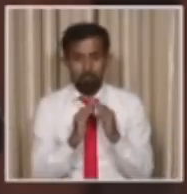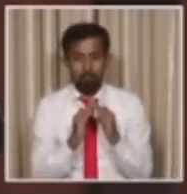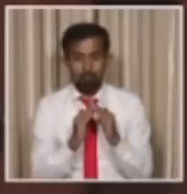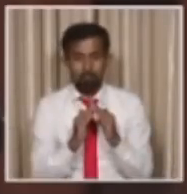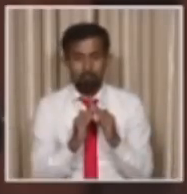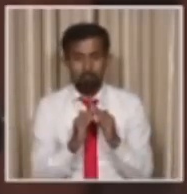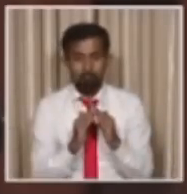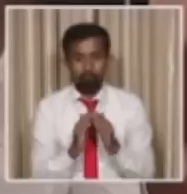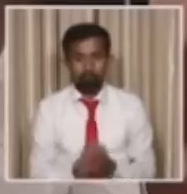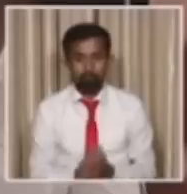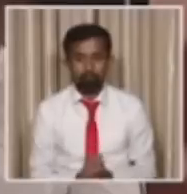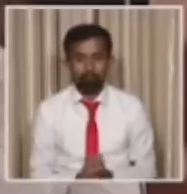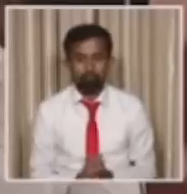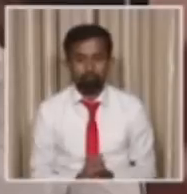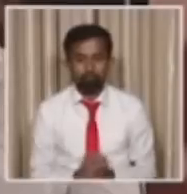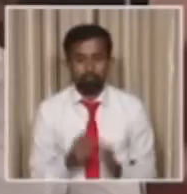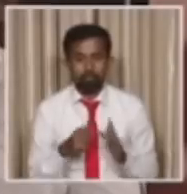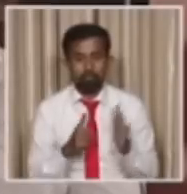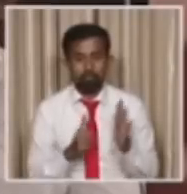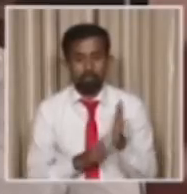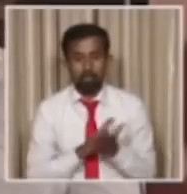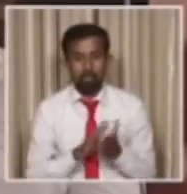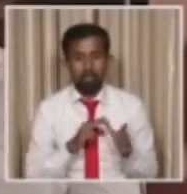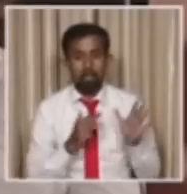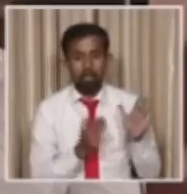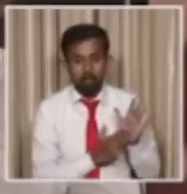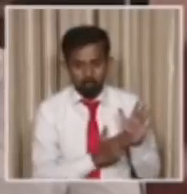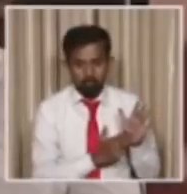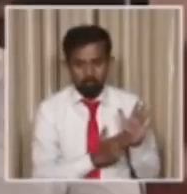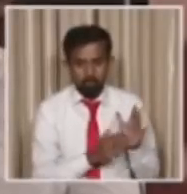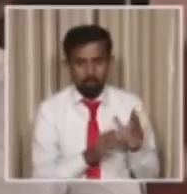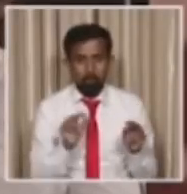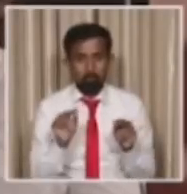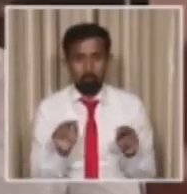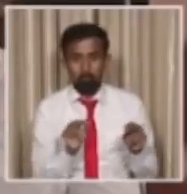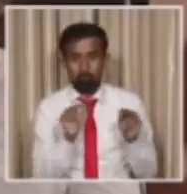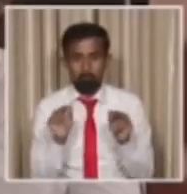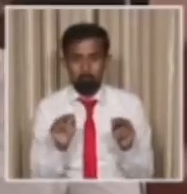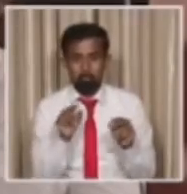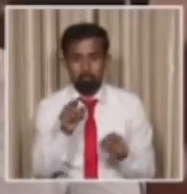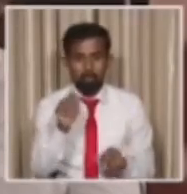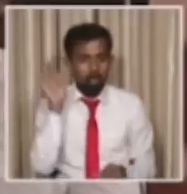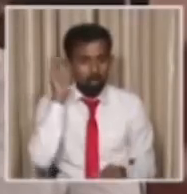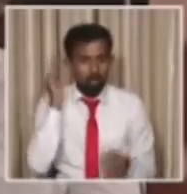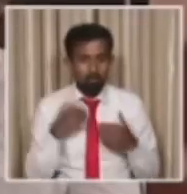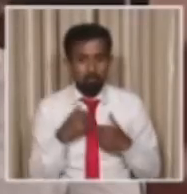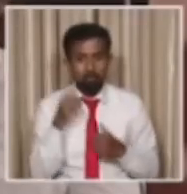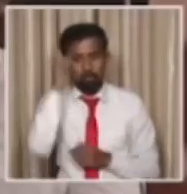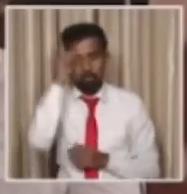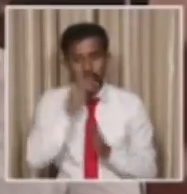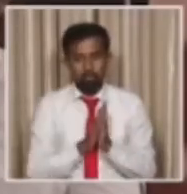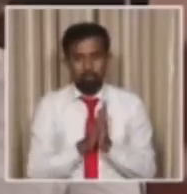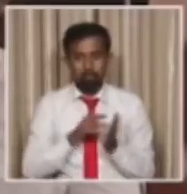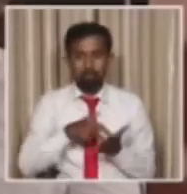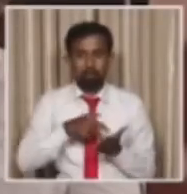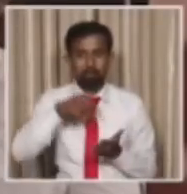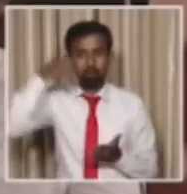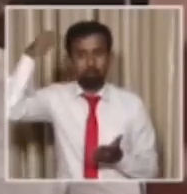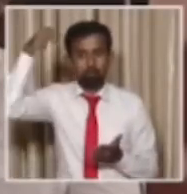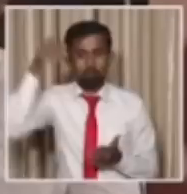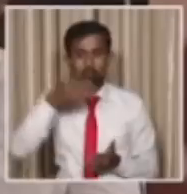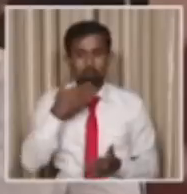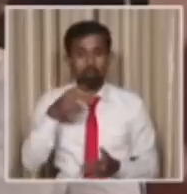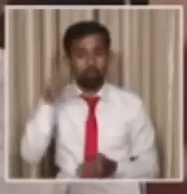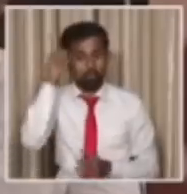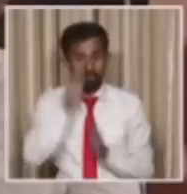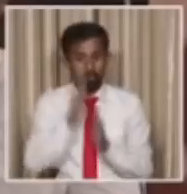පල්ලියට ඉල්හාම් හමඩ් මෙම පටිගත කිරීම ඔබලා අහන විට මම දෙවියන් ළඟට ගිහින් ඉඳී දෙවියන්